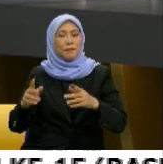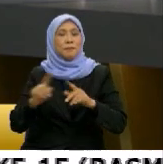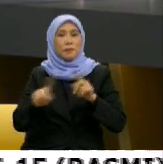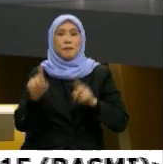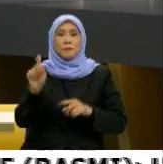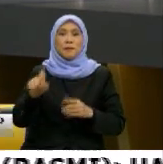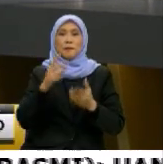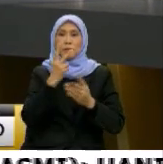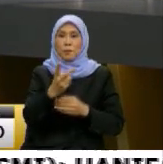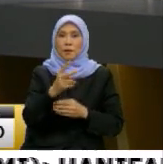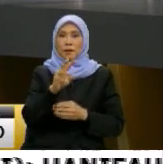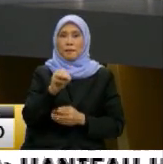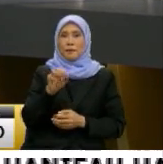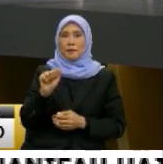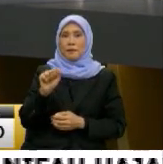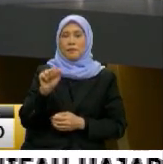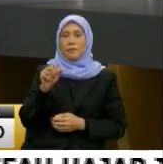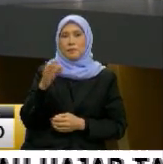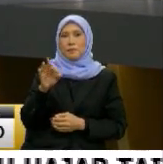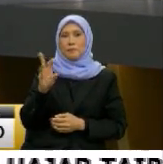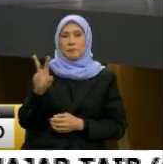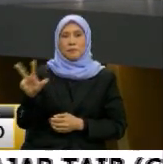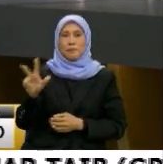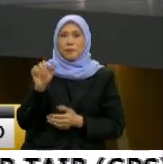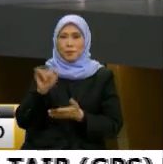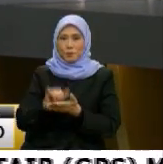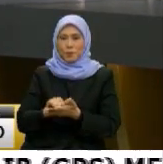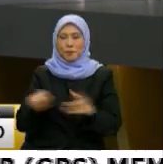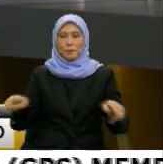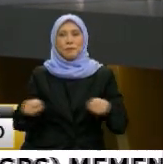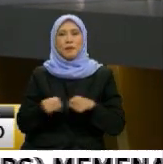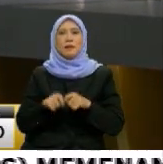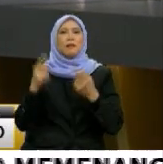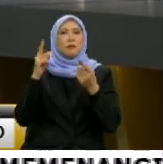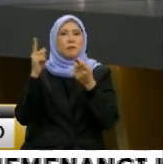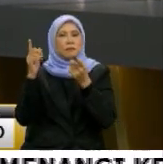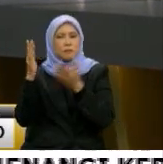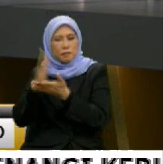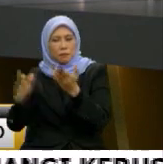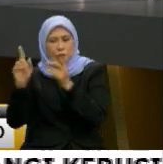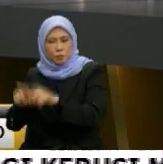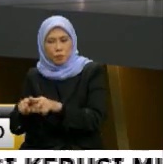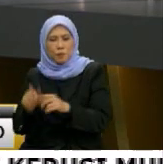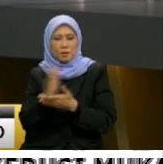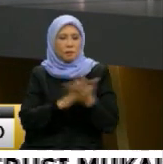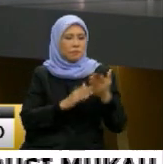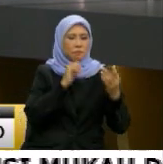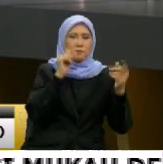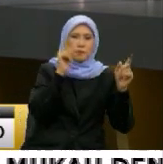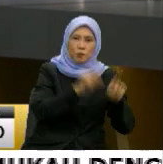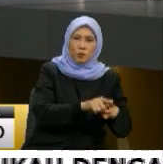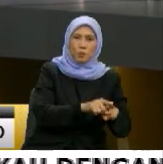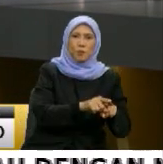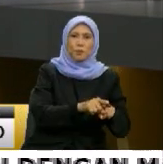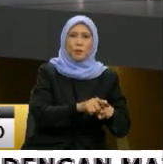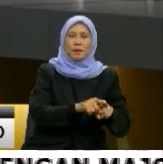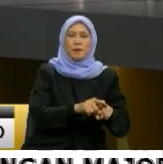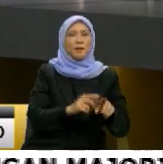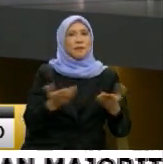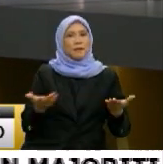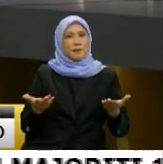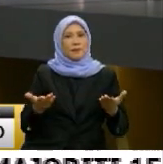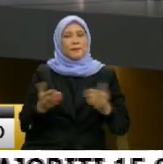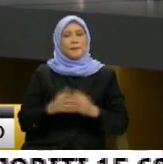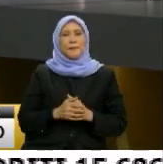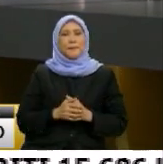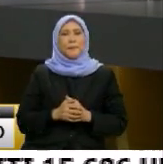harus melihat MA63 itu sebagai tapak integrasi. Ada ruang untuk bersetuju, ada ruang untuk tidak bersetuju, tapi tidak akan memilih jalan